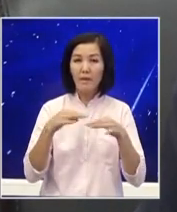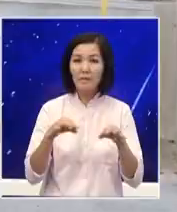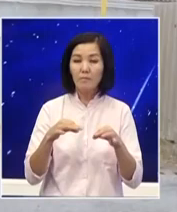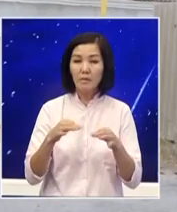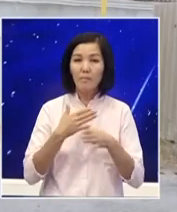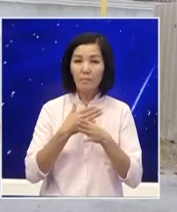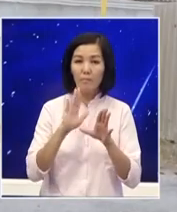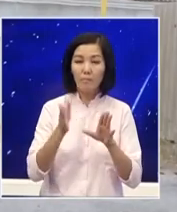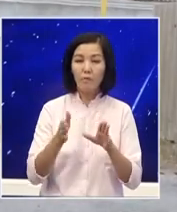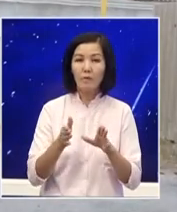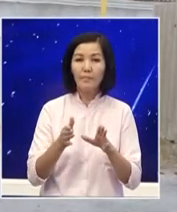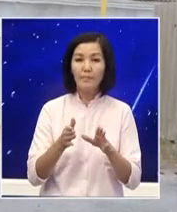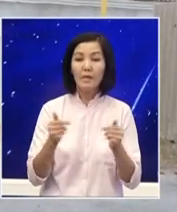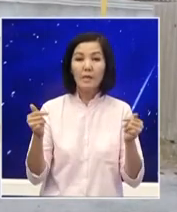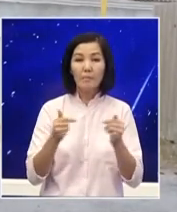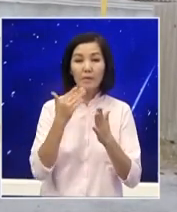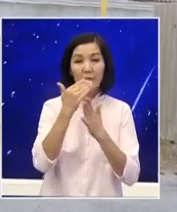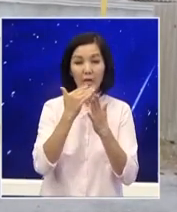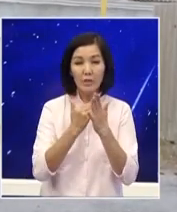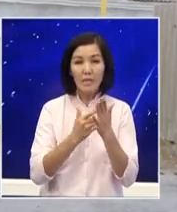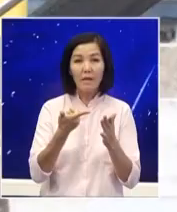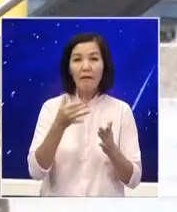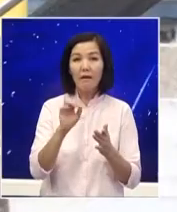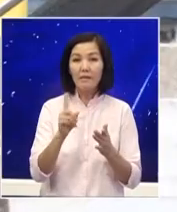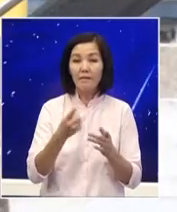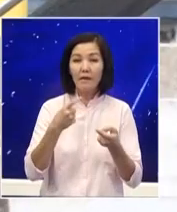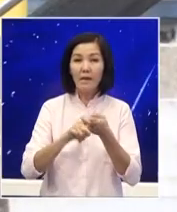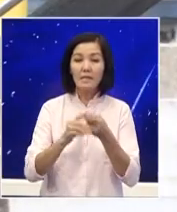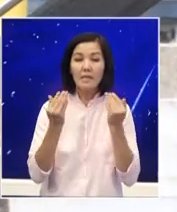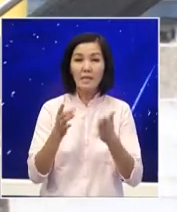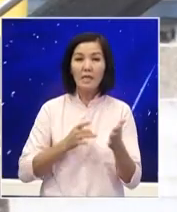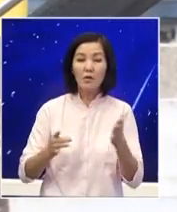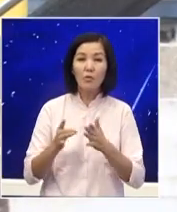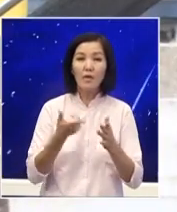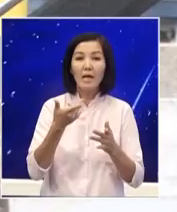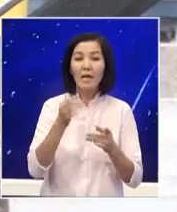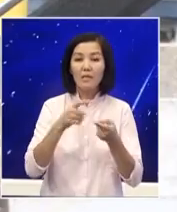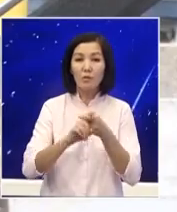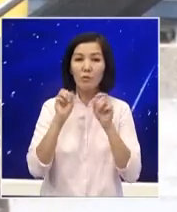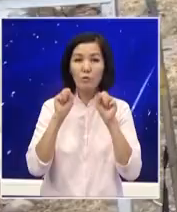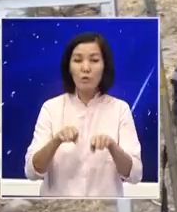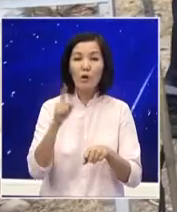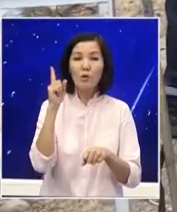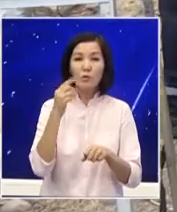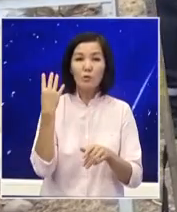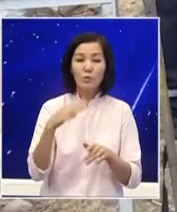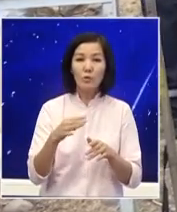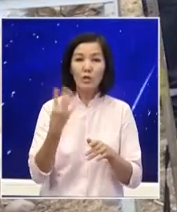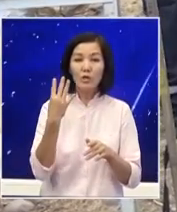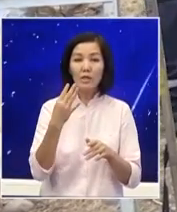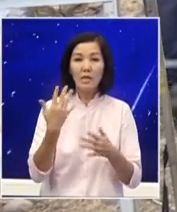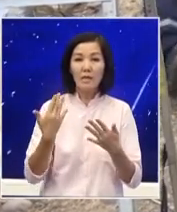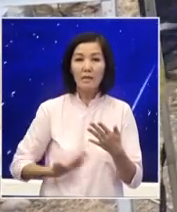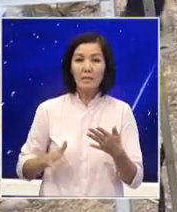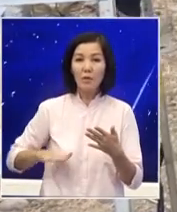не сходит с повестки дня и вопрос газификации регионов на сегодня голубому топливу имеют доступ 144 населенных пункта